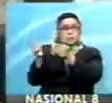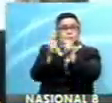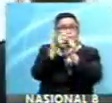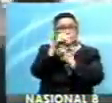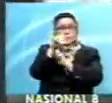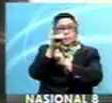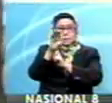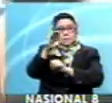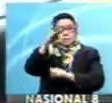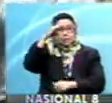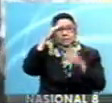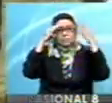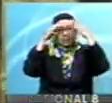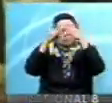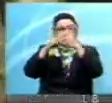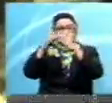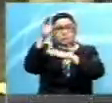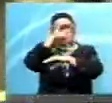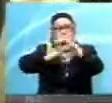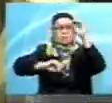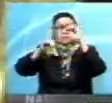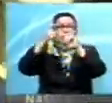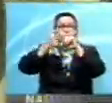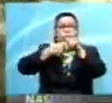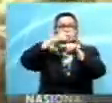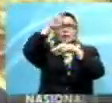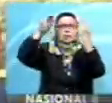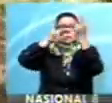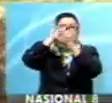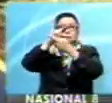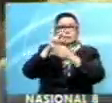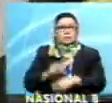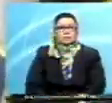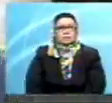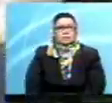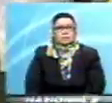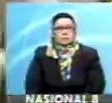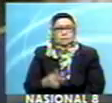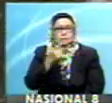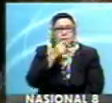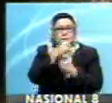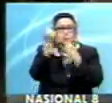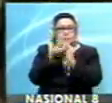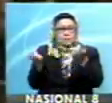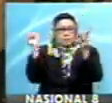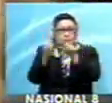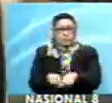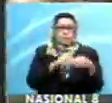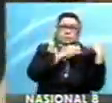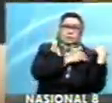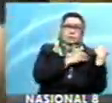Pahang Datuk Seri adenan yaakob melakukan tinjauan banjir dari udara tidak mahu keadaan yang berlaku ditanggung sesama rakyat